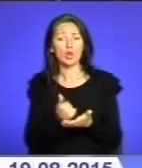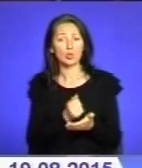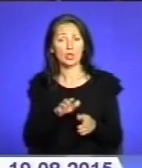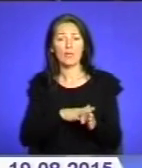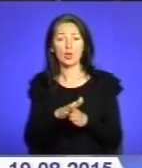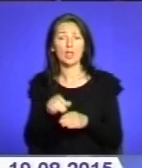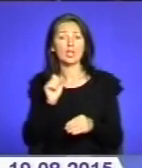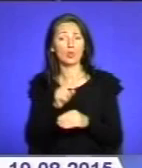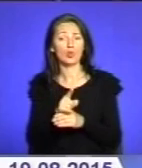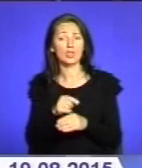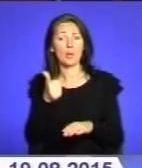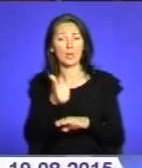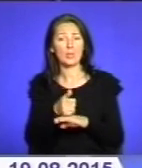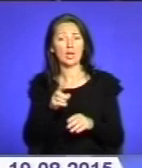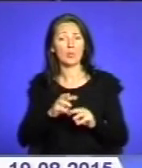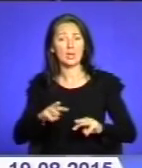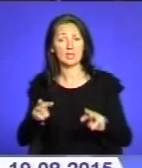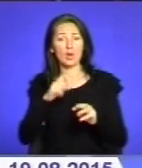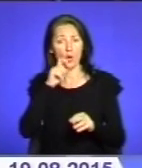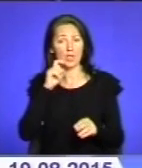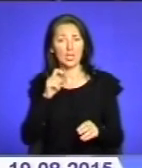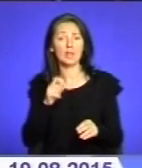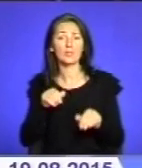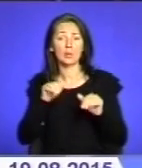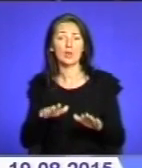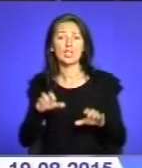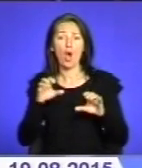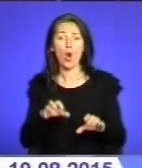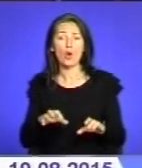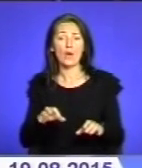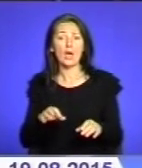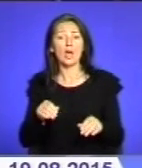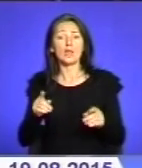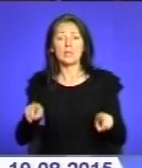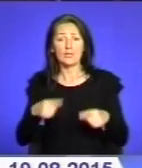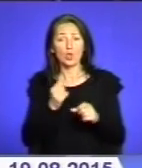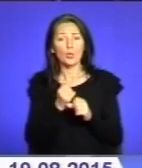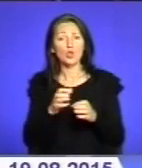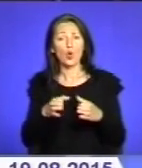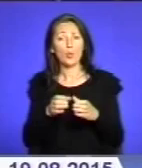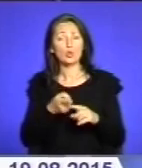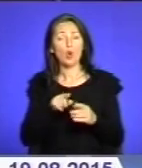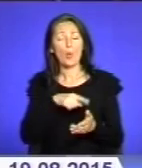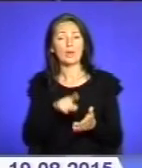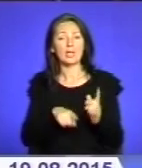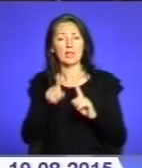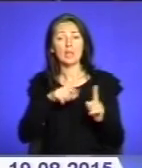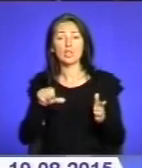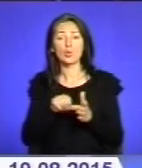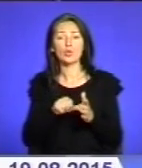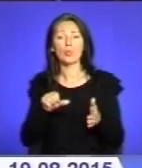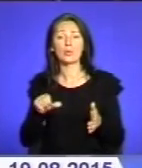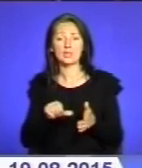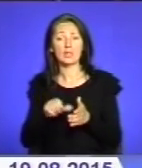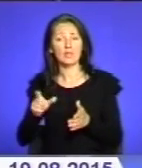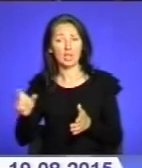доручення прем'єр-міністра України та розпорядження голови облдержадміністрації створено робочу групу з цього питання. Нарада за участю представників влади області